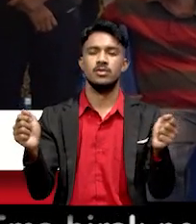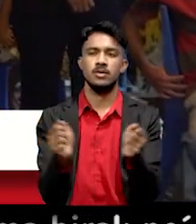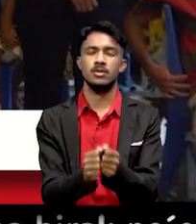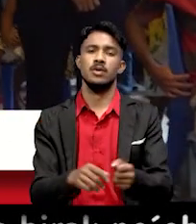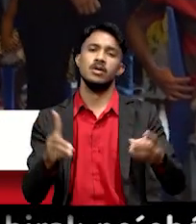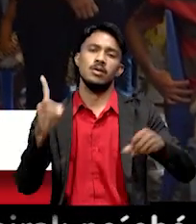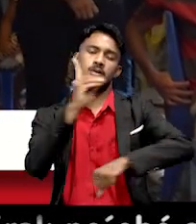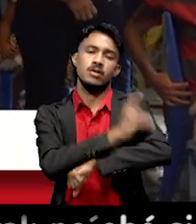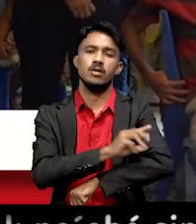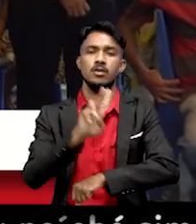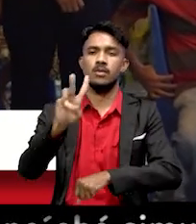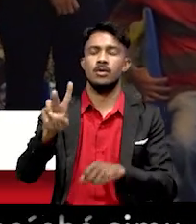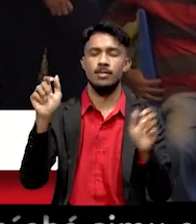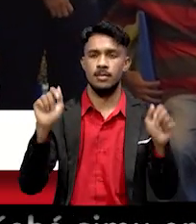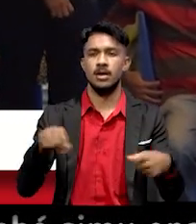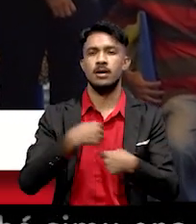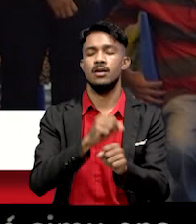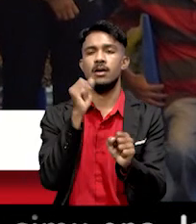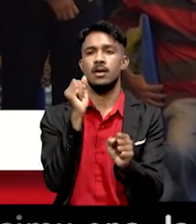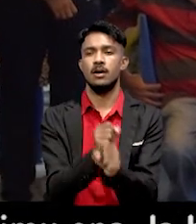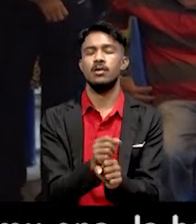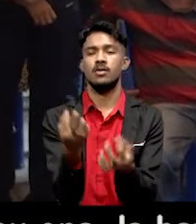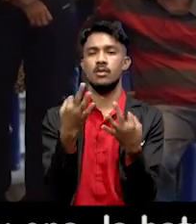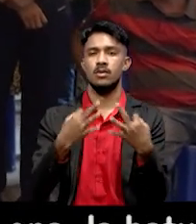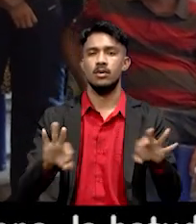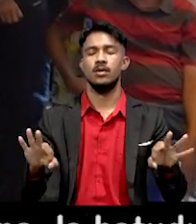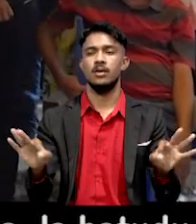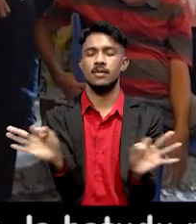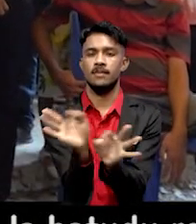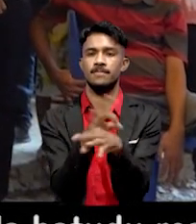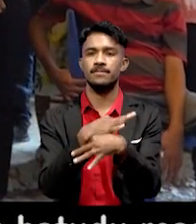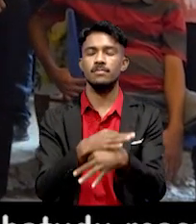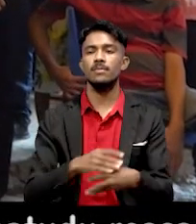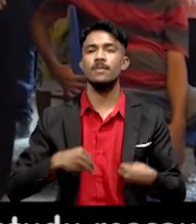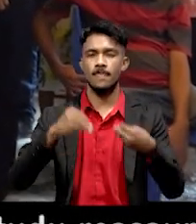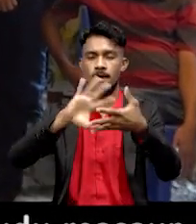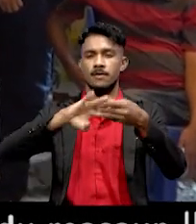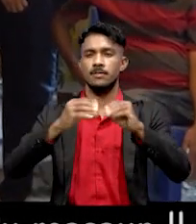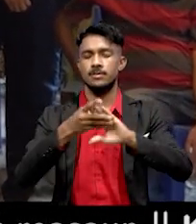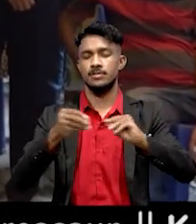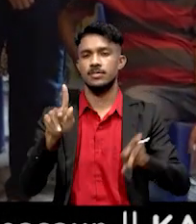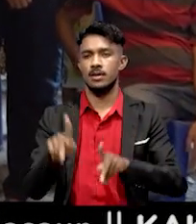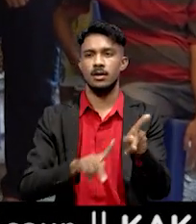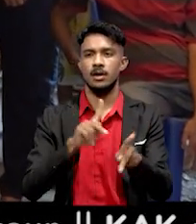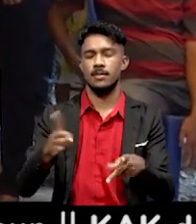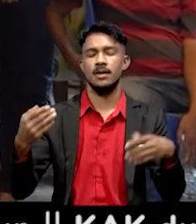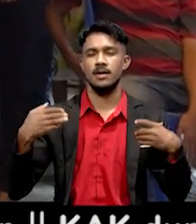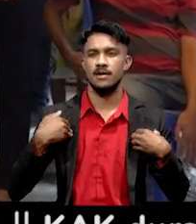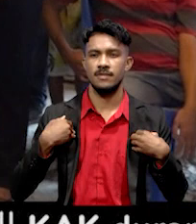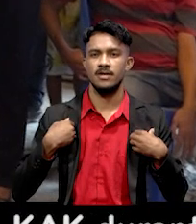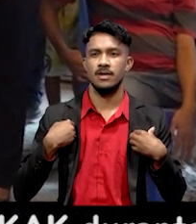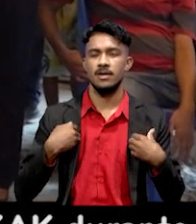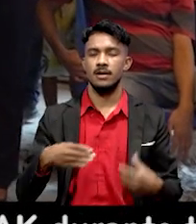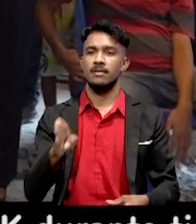bele a koto dia com fila fale e esperança ba populasaun e a Bekusi